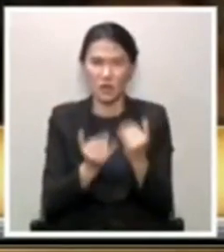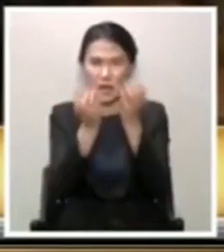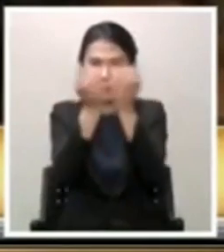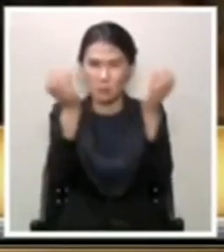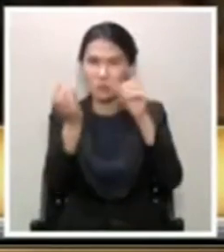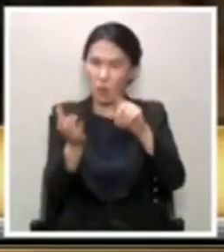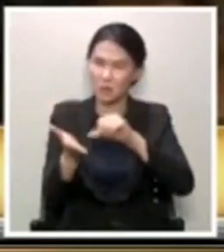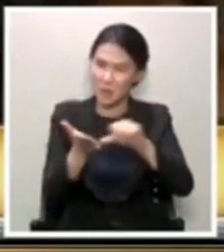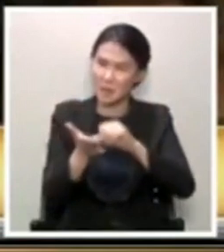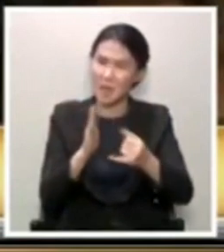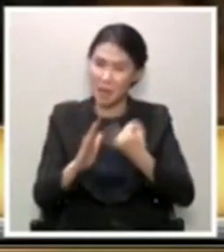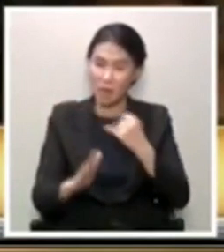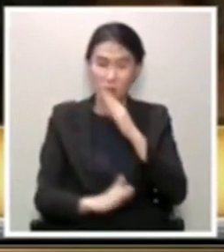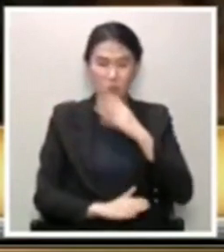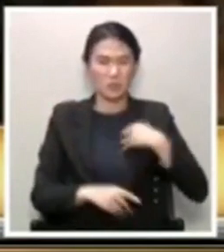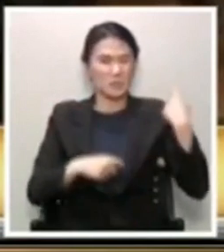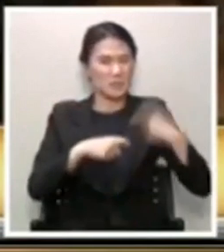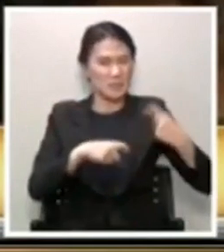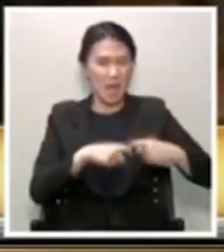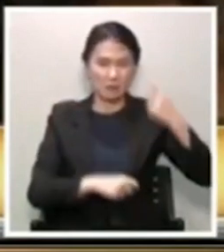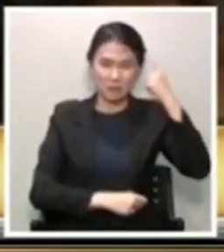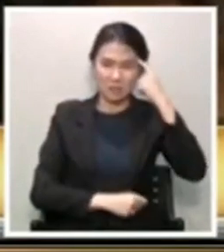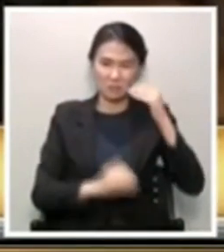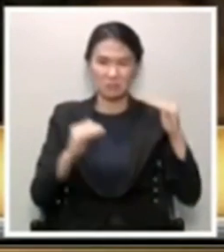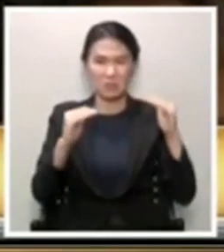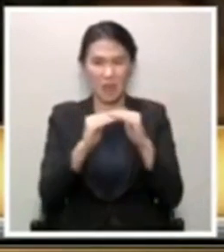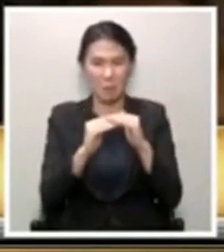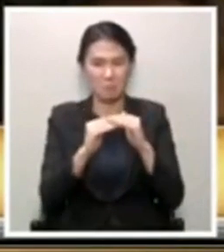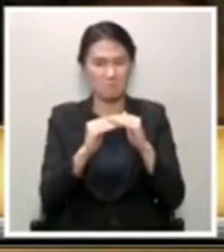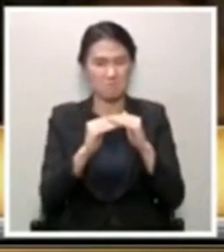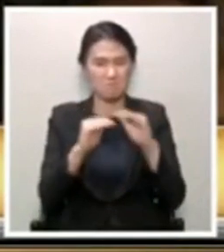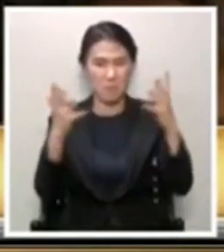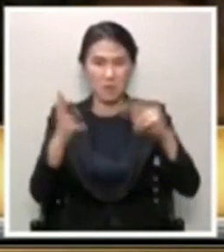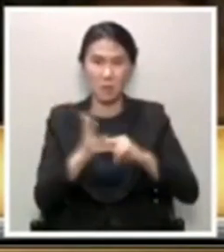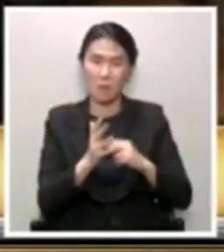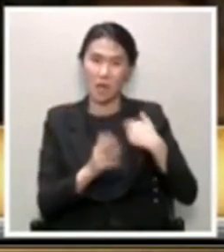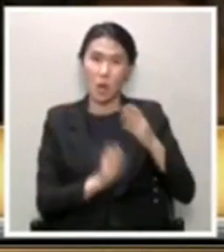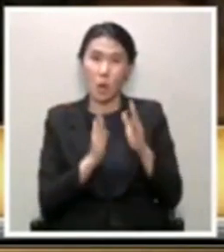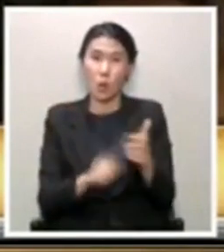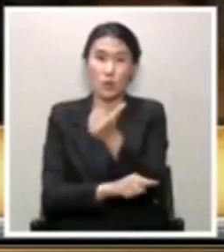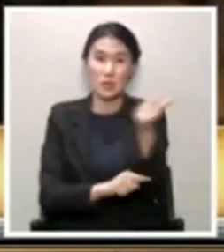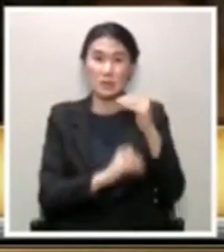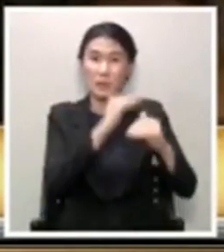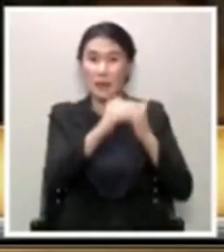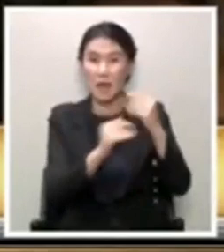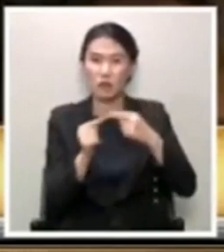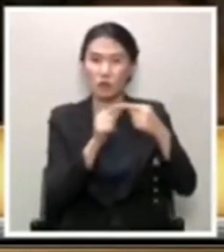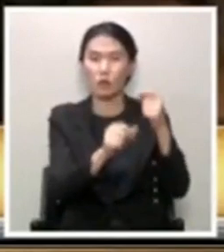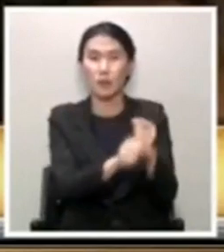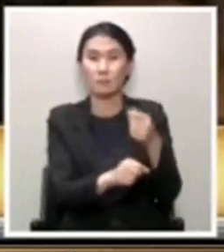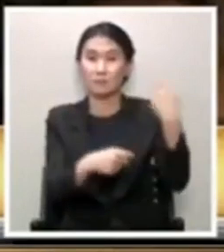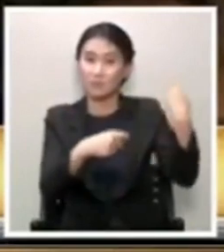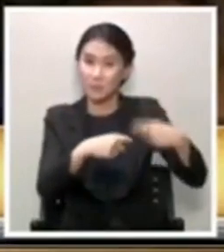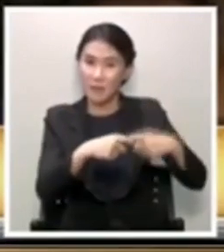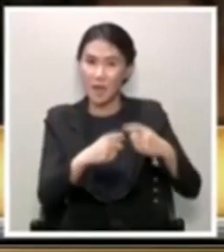ง่ายถ้าแก้ยากเนี่ยนะครับมันไม่เป็นธรรมต่อคนรุ่นถัดไปนะครับคนรุ่นนี้เขียนรัฐธรร